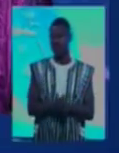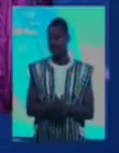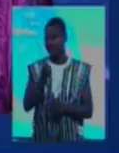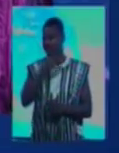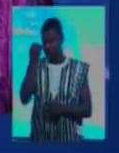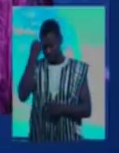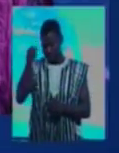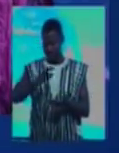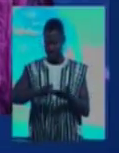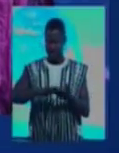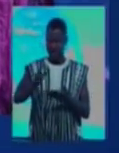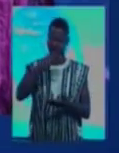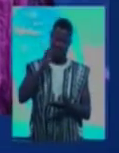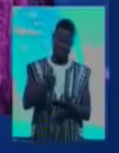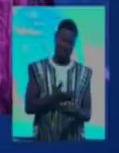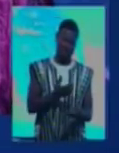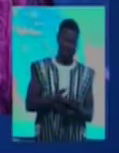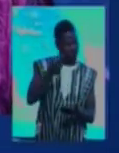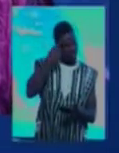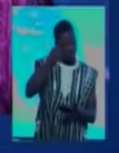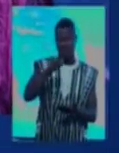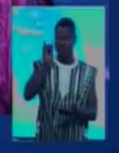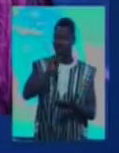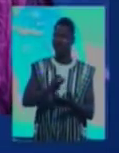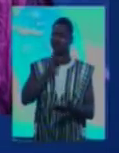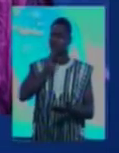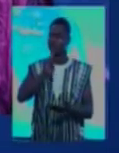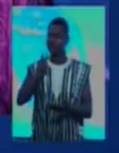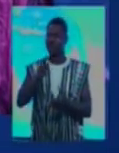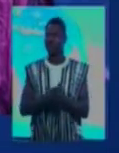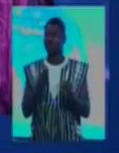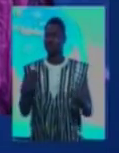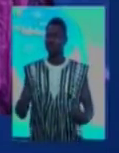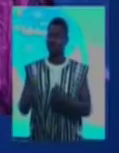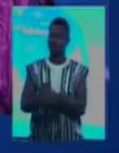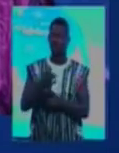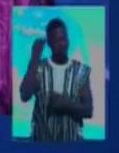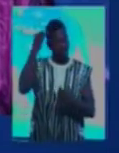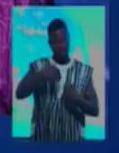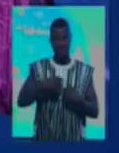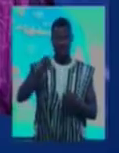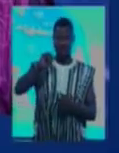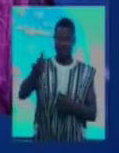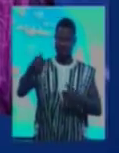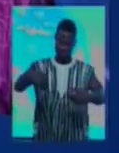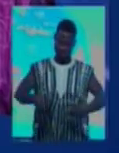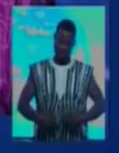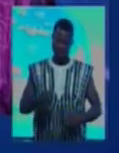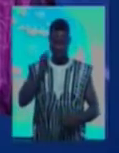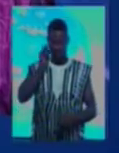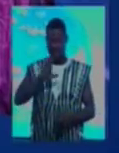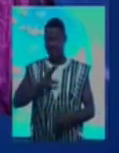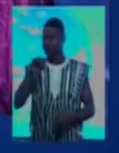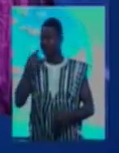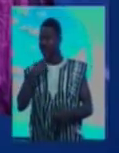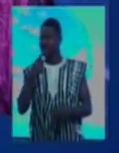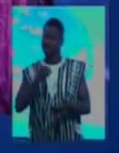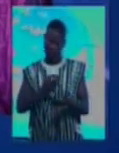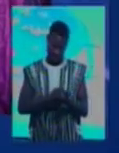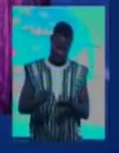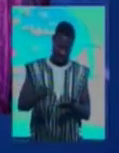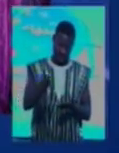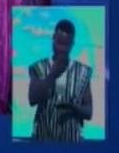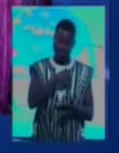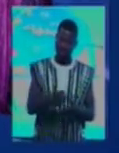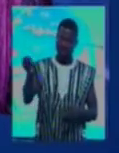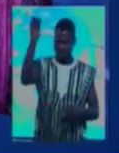contribué à ce que cela soit réalité. Il y a actuellement 10 jeunes femmes qui ont écrit des nouvelles, qui ont participé